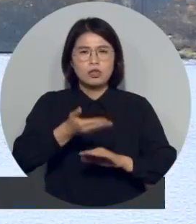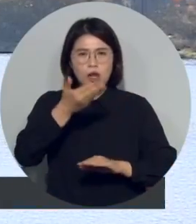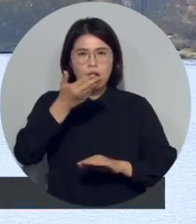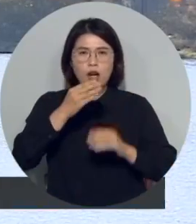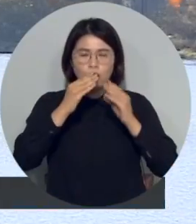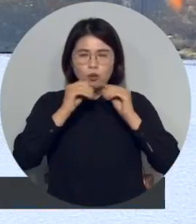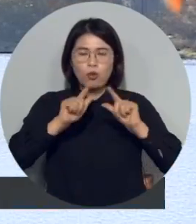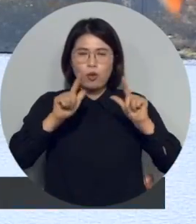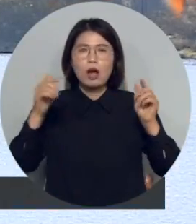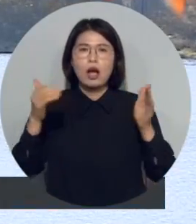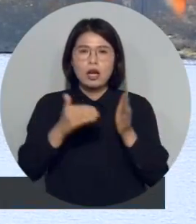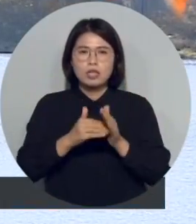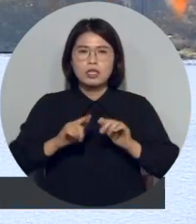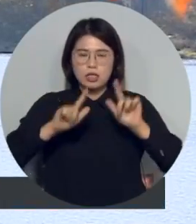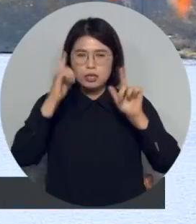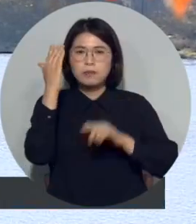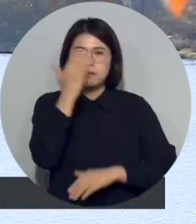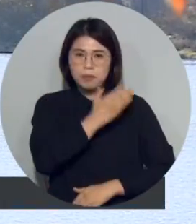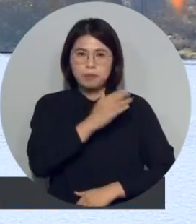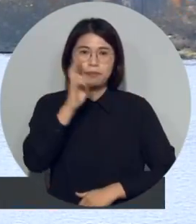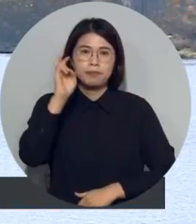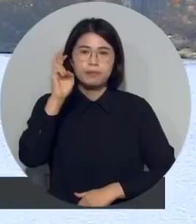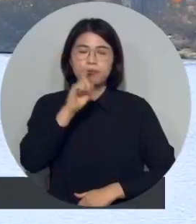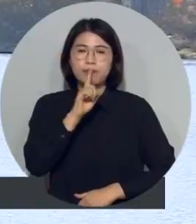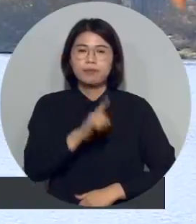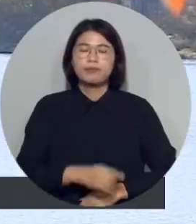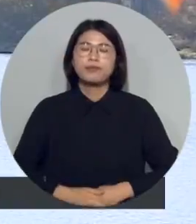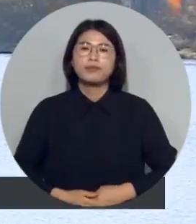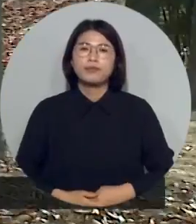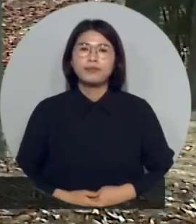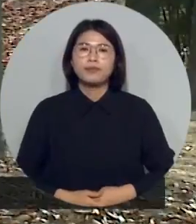토요일까지 맑은 날씨가 이어질 것으로 내다봤습니다